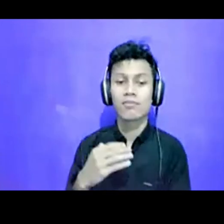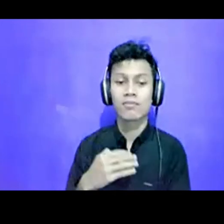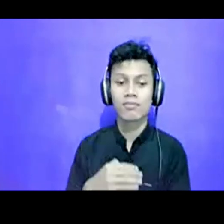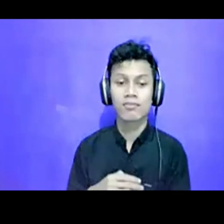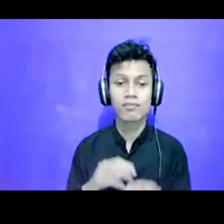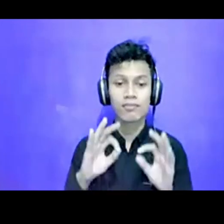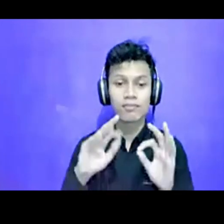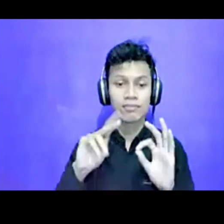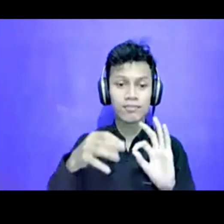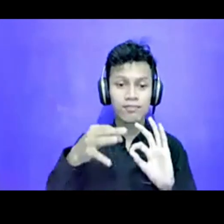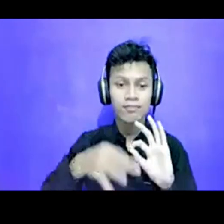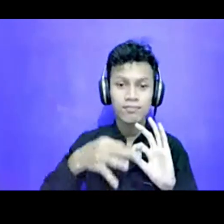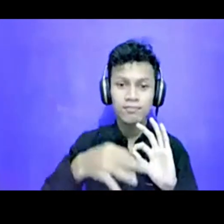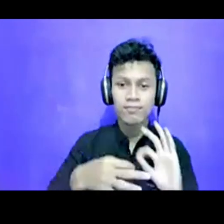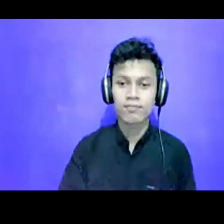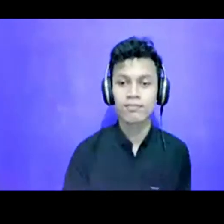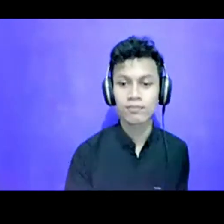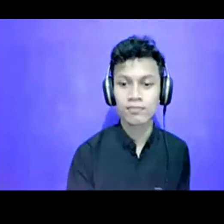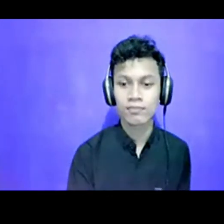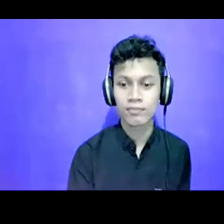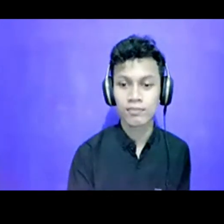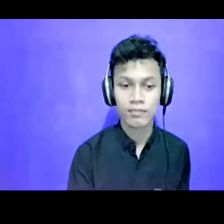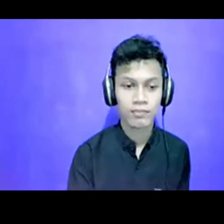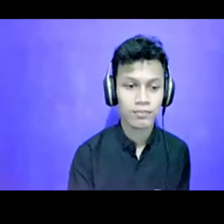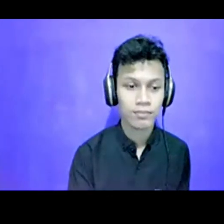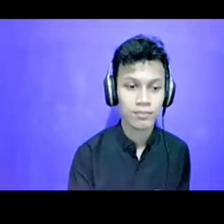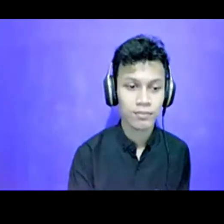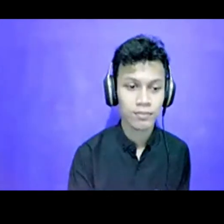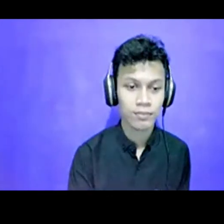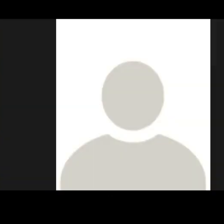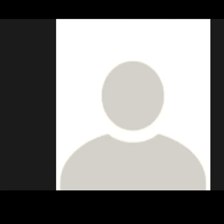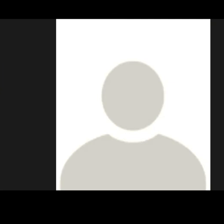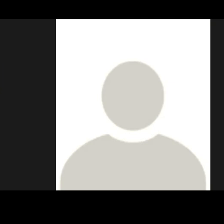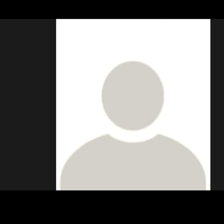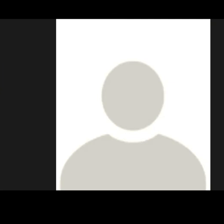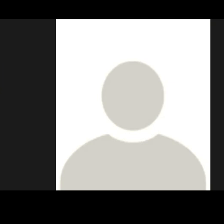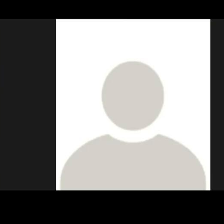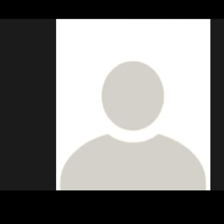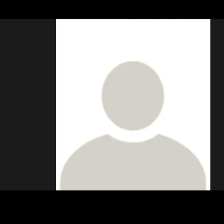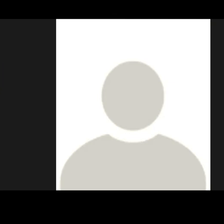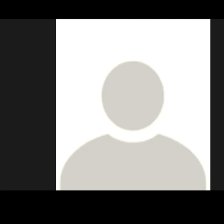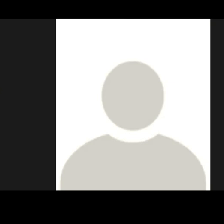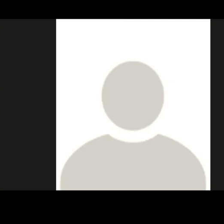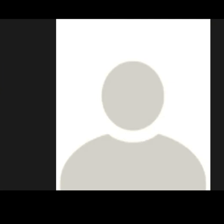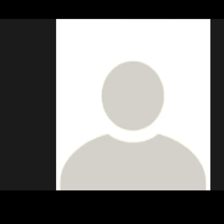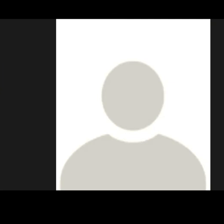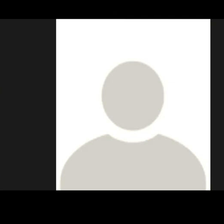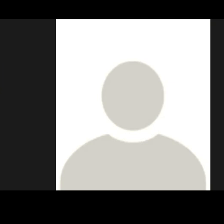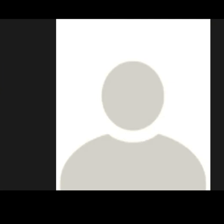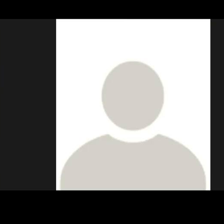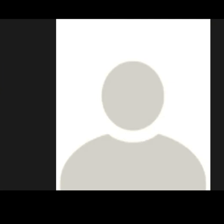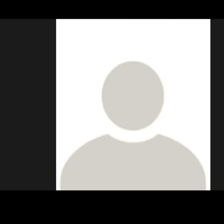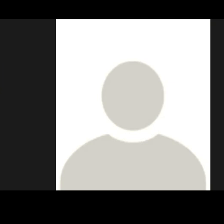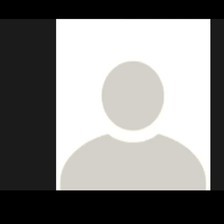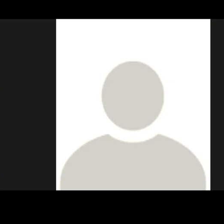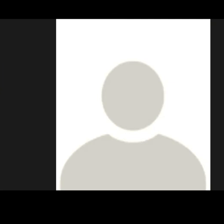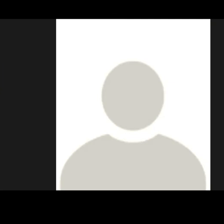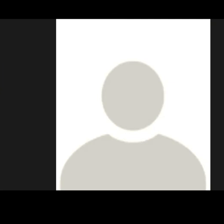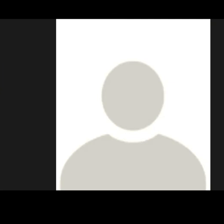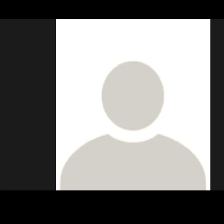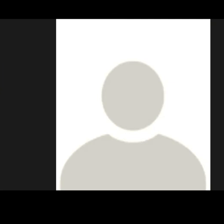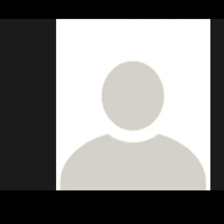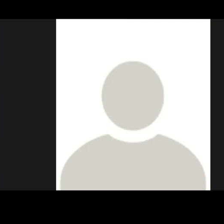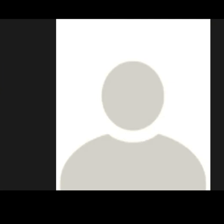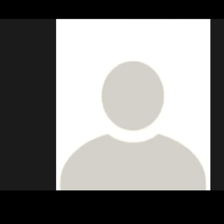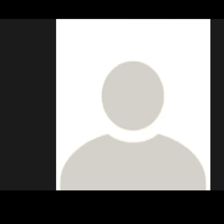memastikan data, bukan memastikan, tapi memvalidasi data itu, bisa nggak sih sebenarnya dilakukan dengan cara